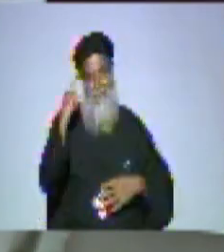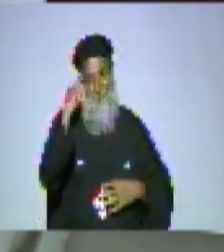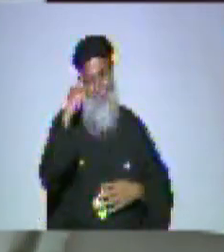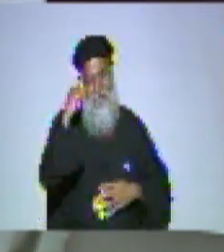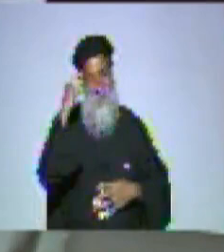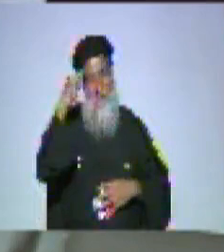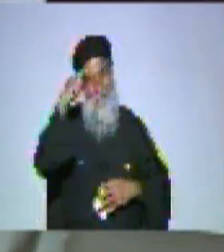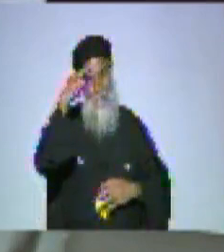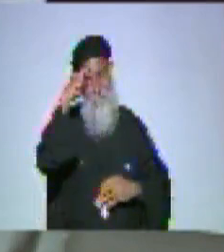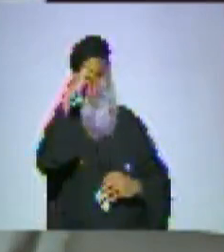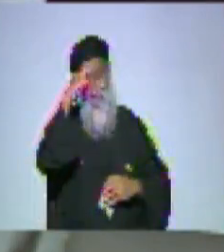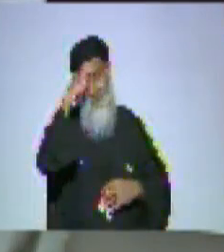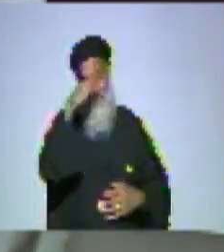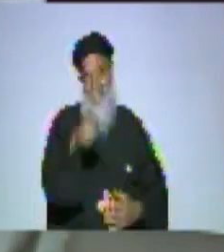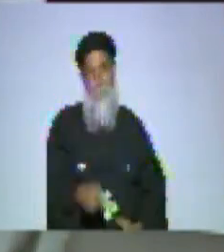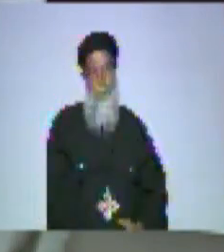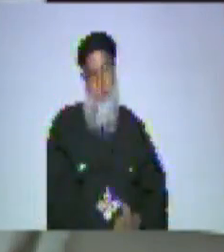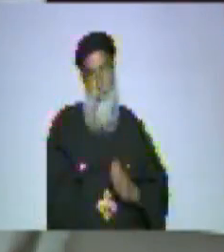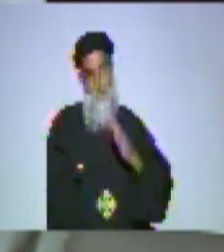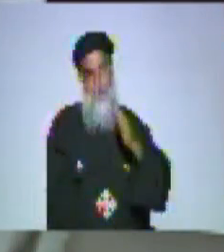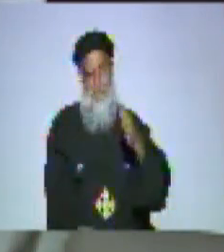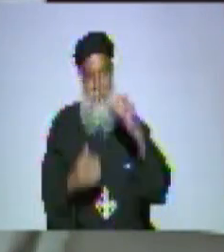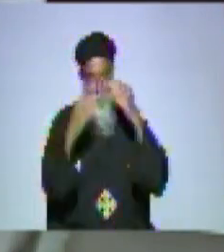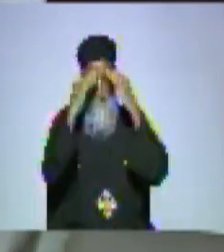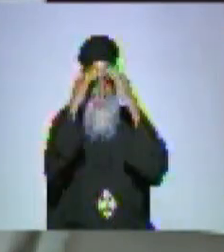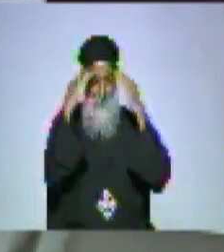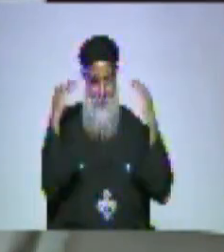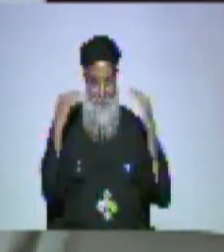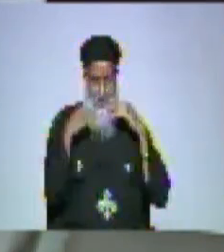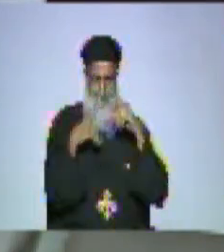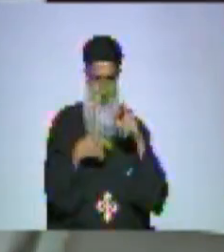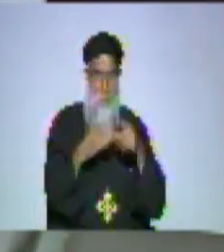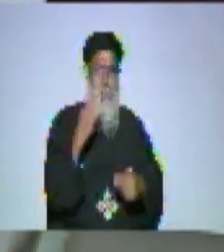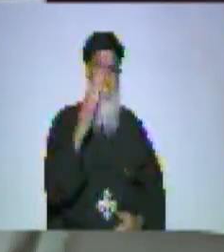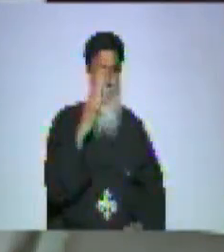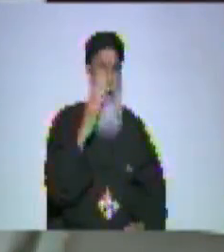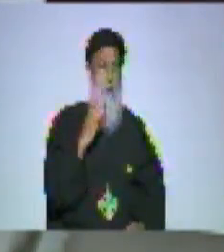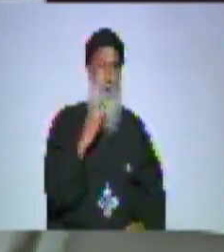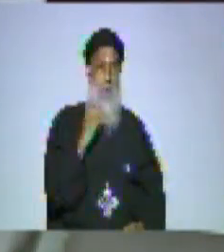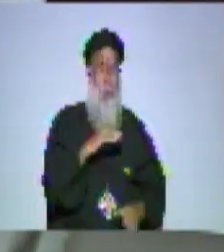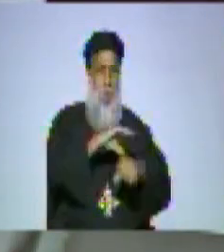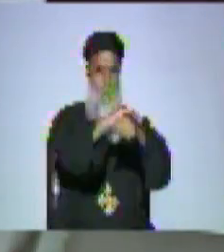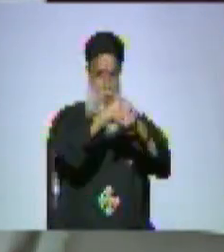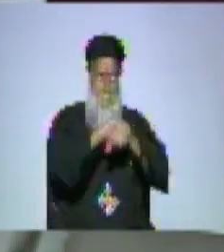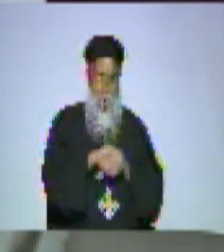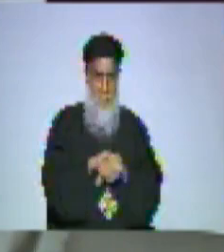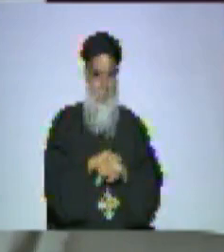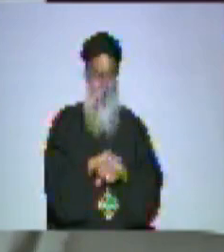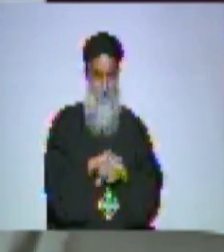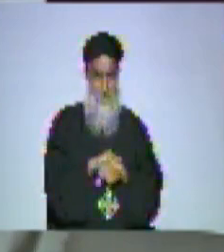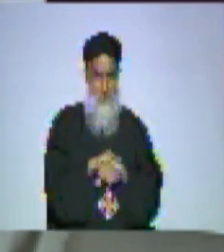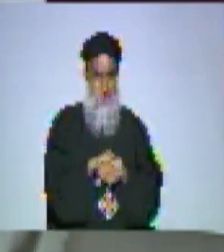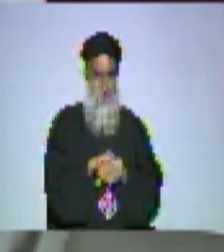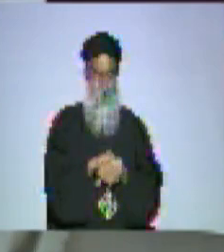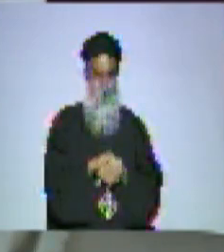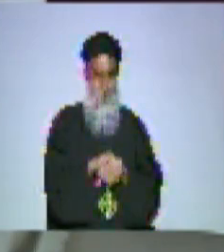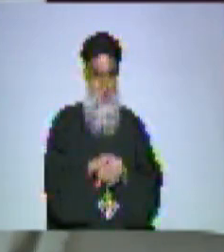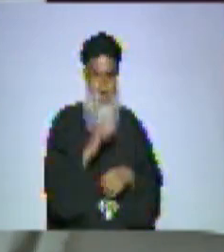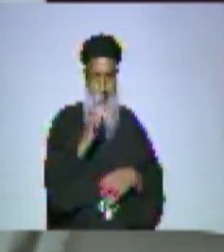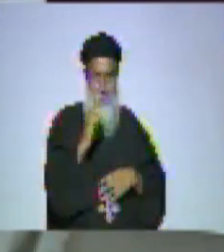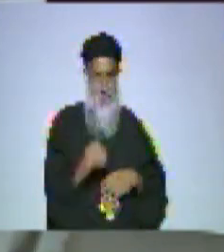الصعاب يعني انا اسرتي راحت الدير بعد ست ايام كانوا مصرين يخطفون من الدير